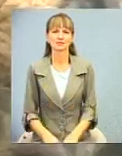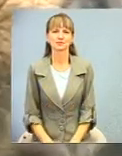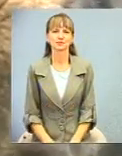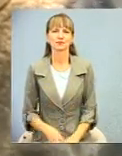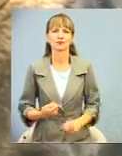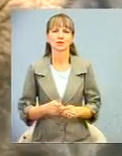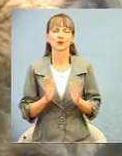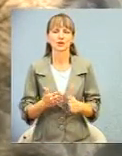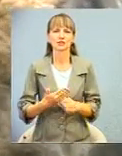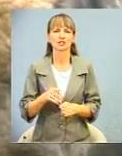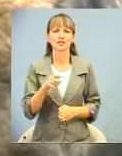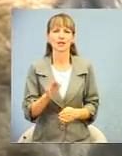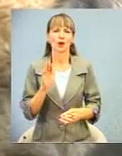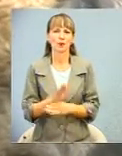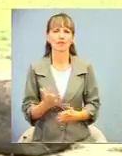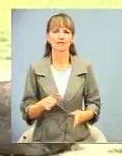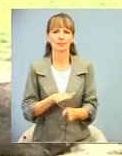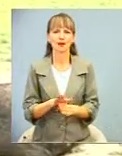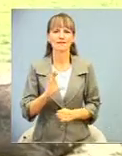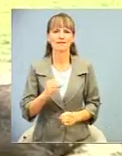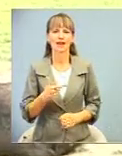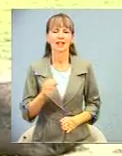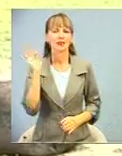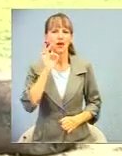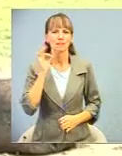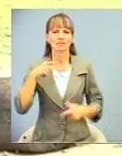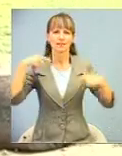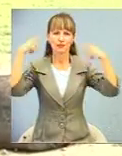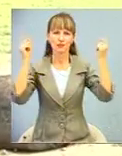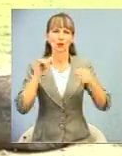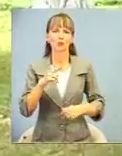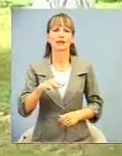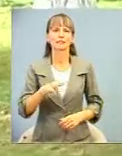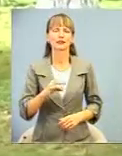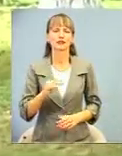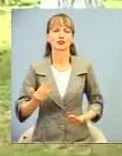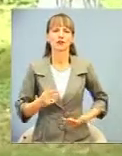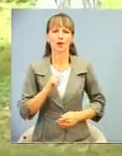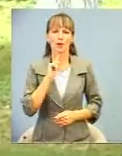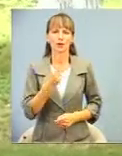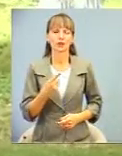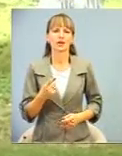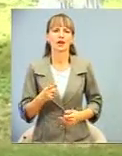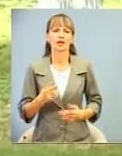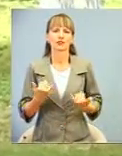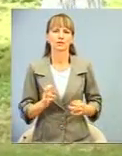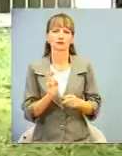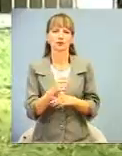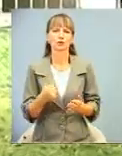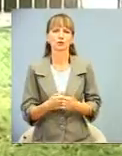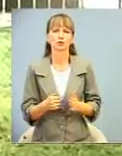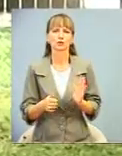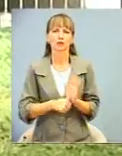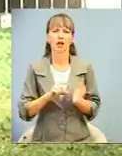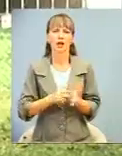Це тільки частина тих команд, котрі виконує Вега. Німецька вівчарка у Дмитрика живе більше року. Хлопчик зараз іде до 6 класу, а